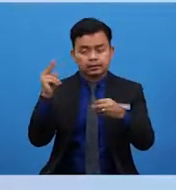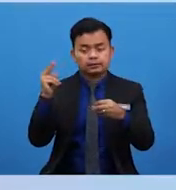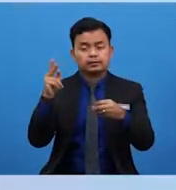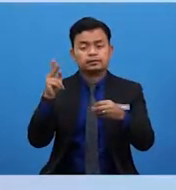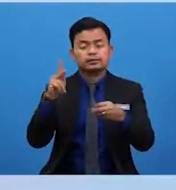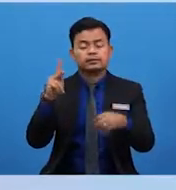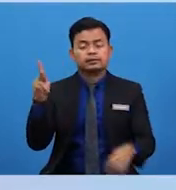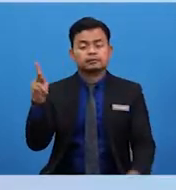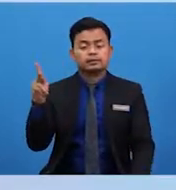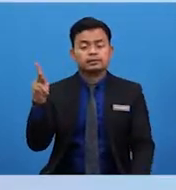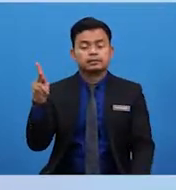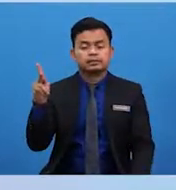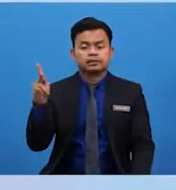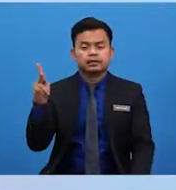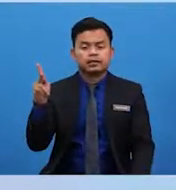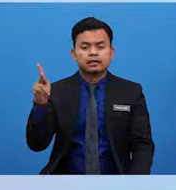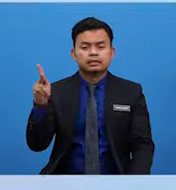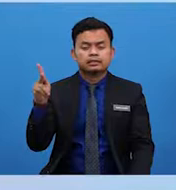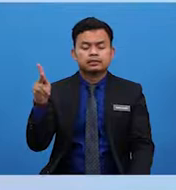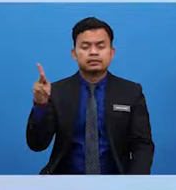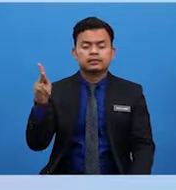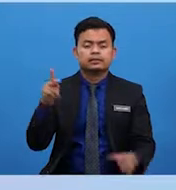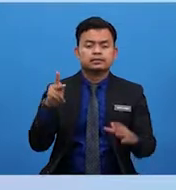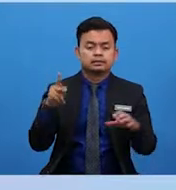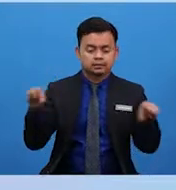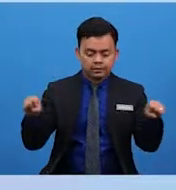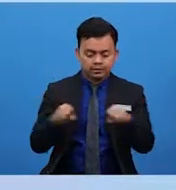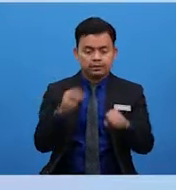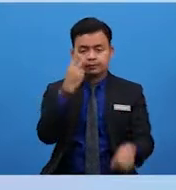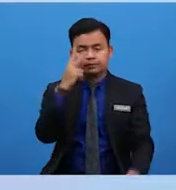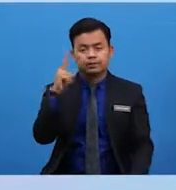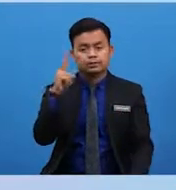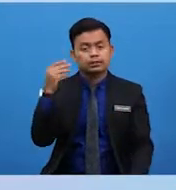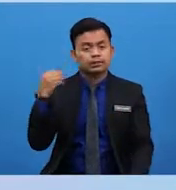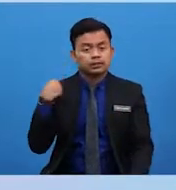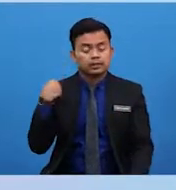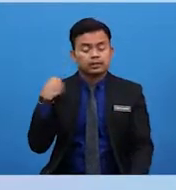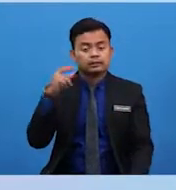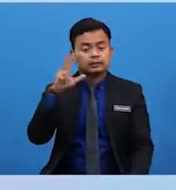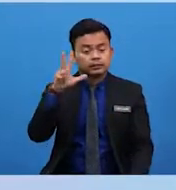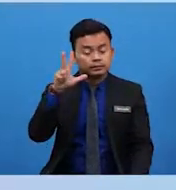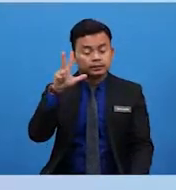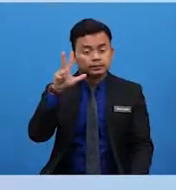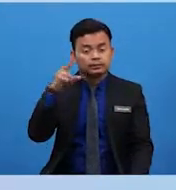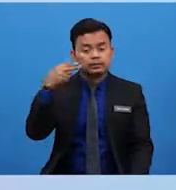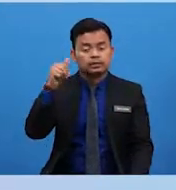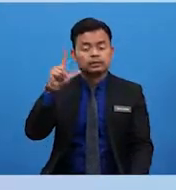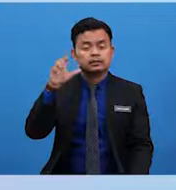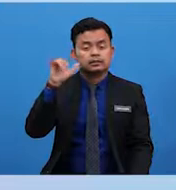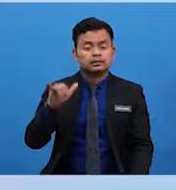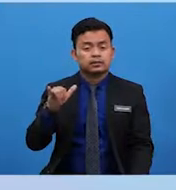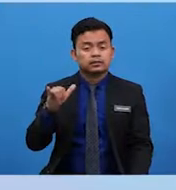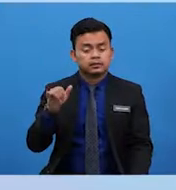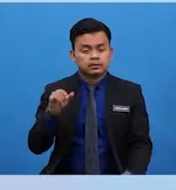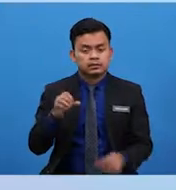bagian utama yaitu yang pertama adalah subjek-subjek itu tergolong kepada hal benda ataupun tema atau